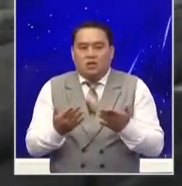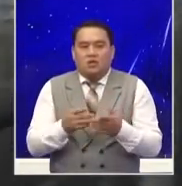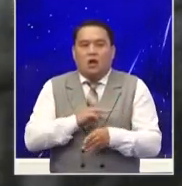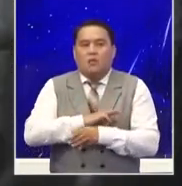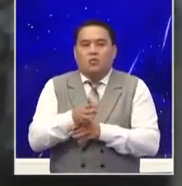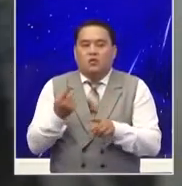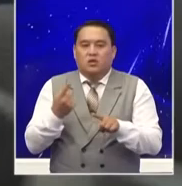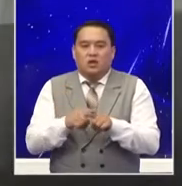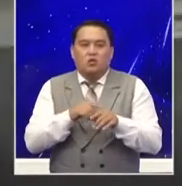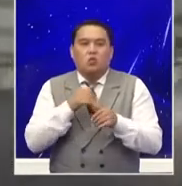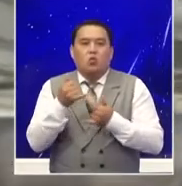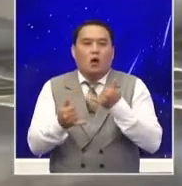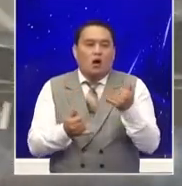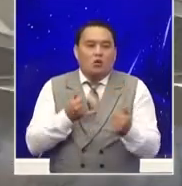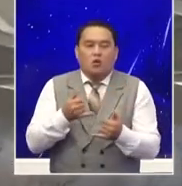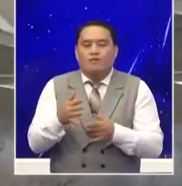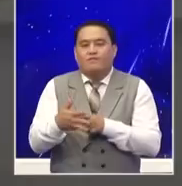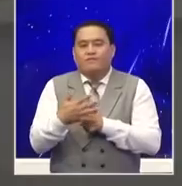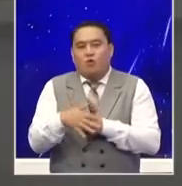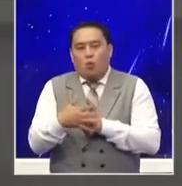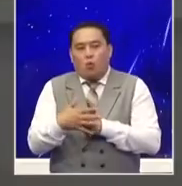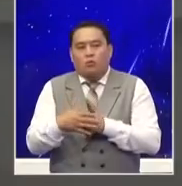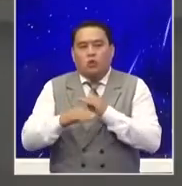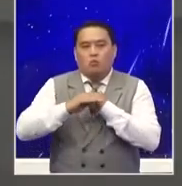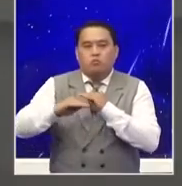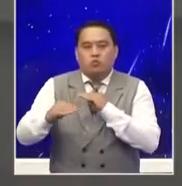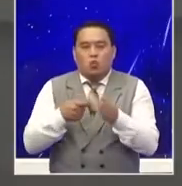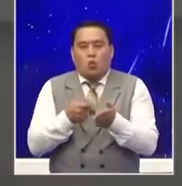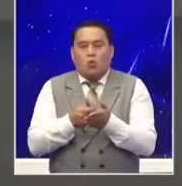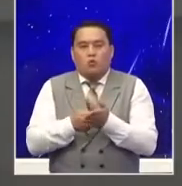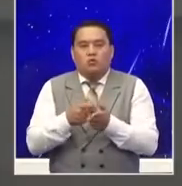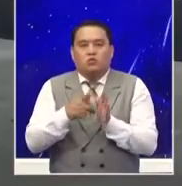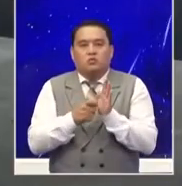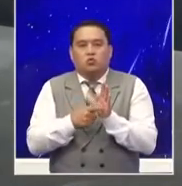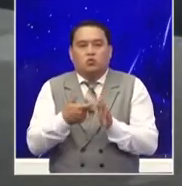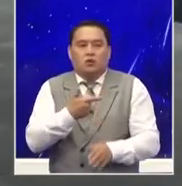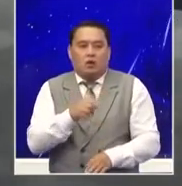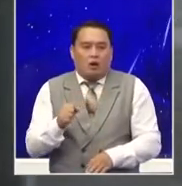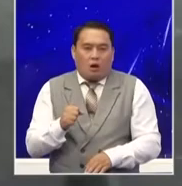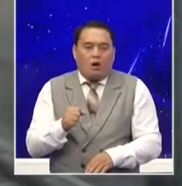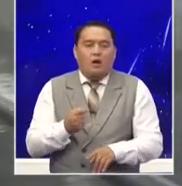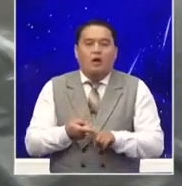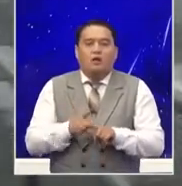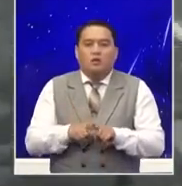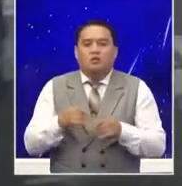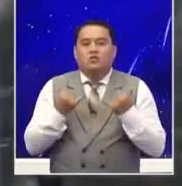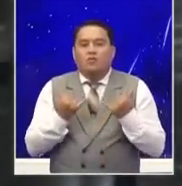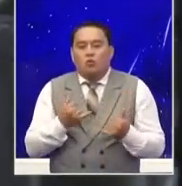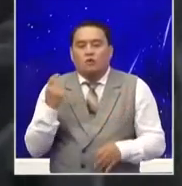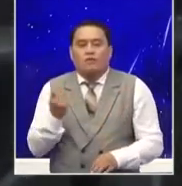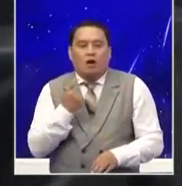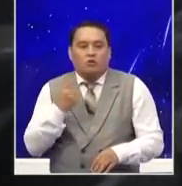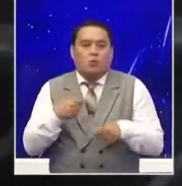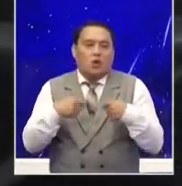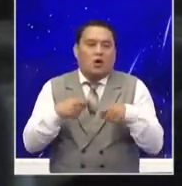оснащенных техникой для ухода и вентиляции воздуха, и посевные площади на корм, около 700 гектаров под люцерну и кукурузу. Если сегодня хозяйство реализует